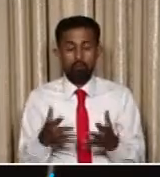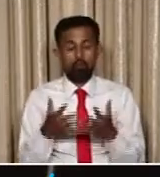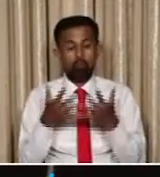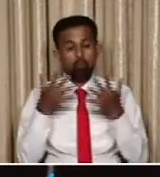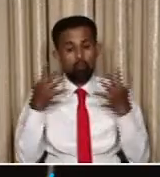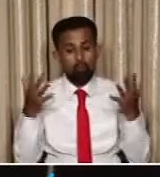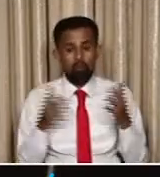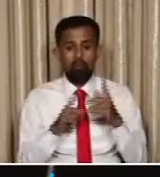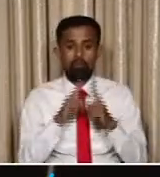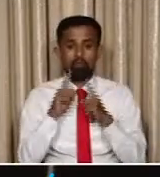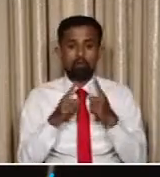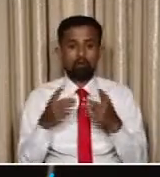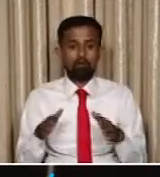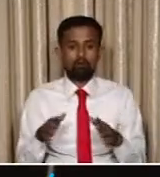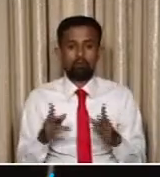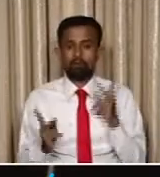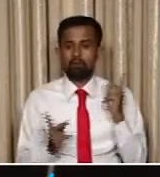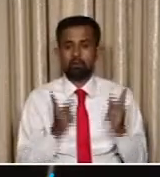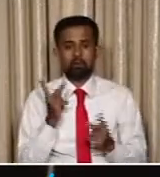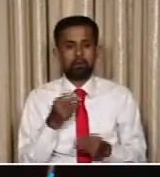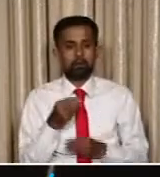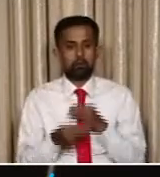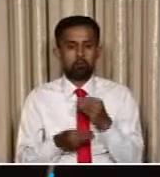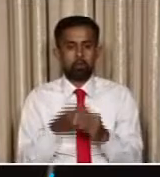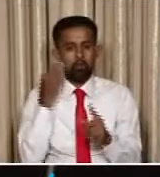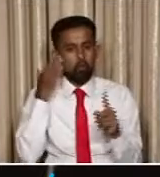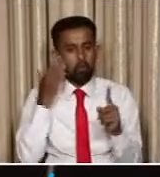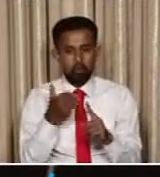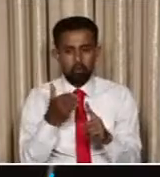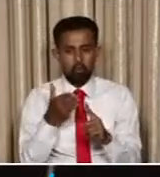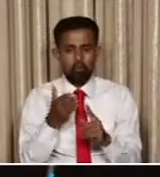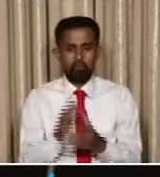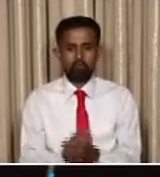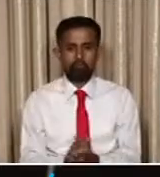දේවල් මේ සංචාරක කර්මාන්තය ගැන